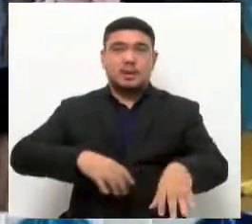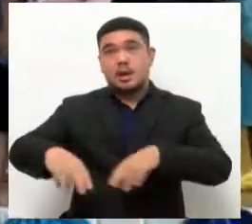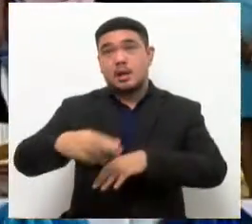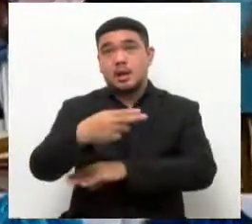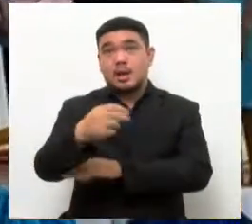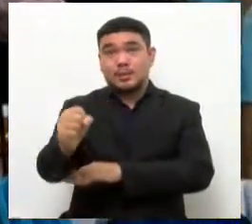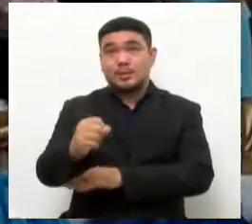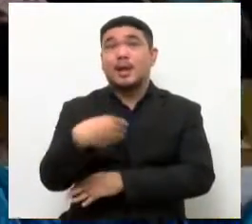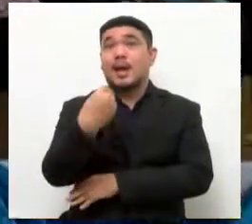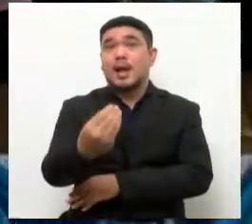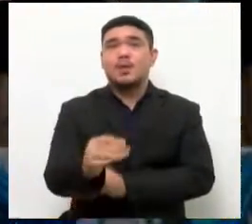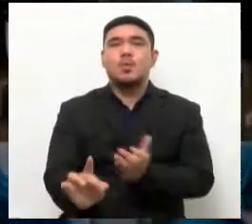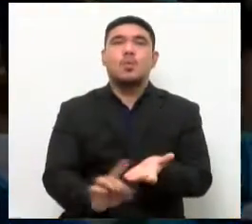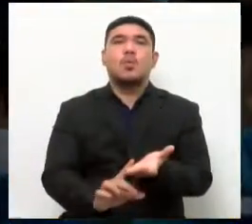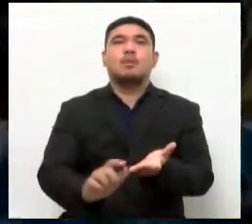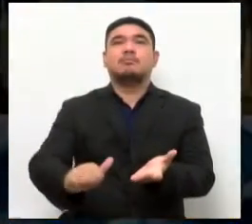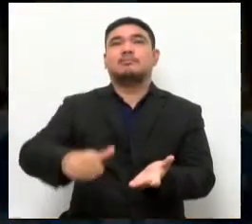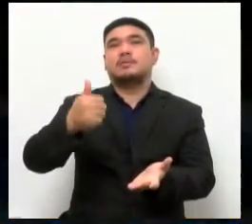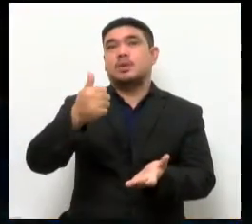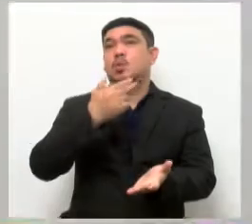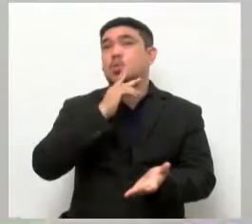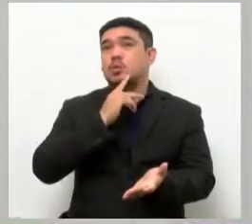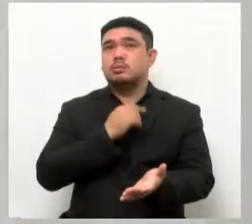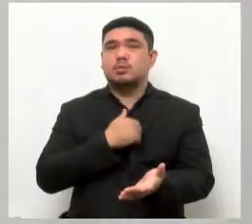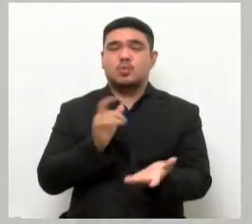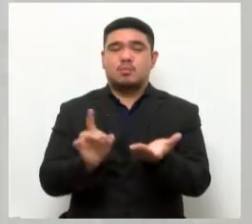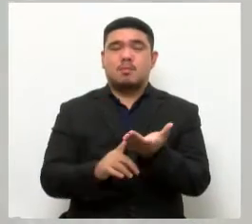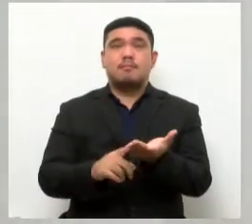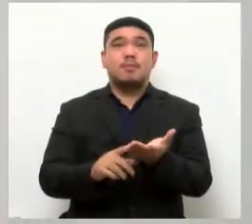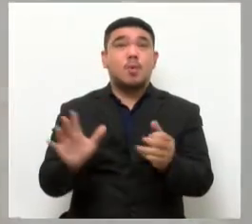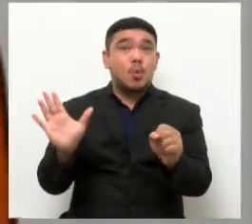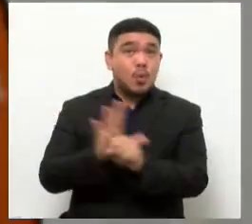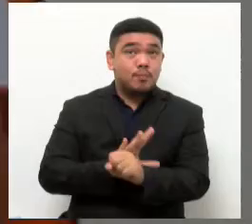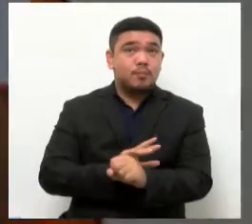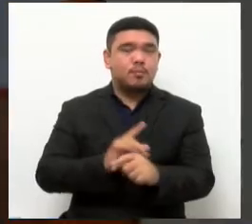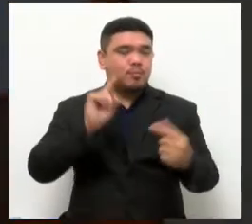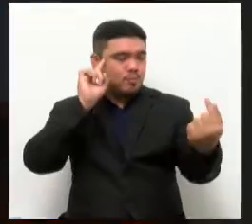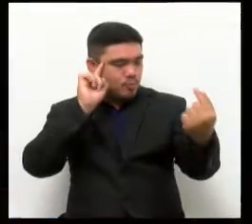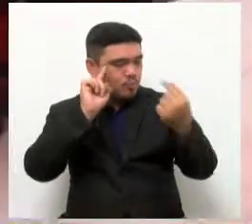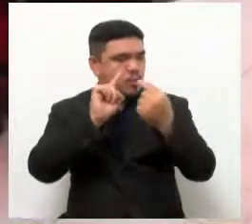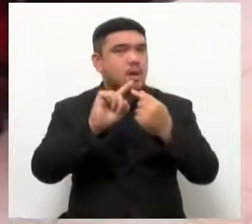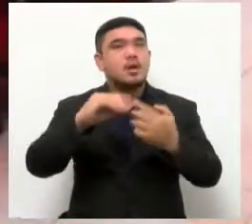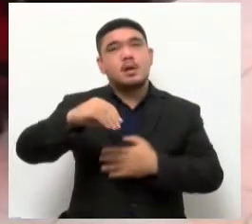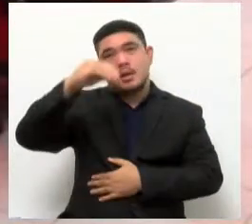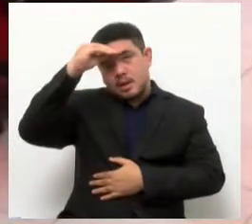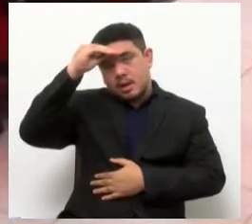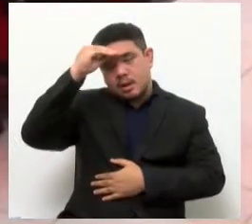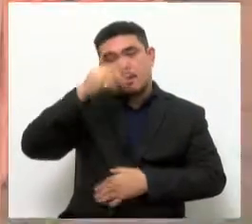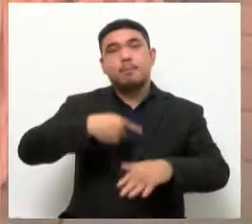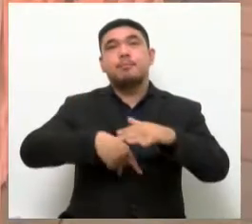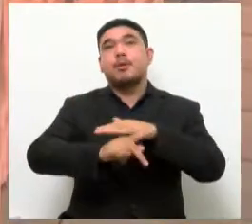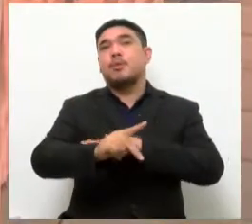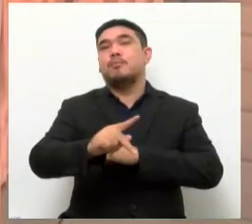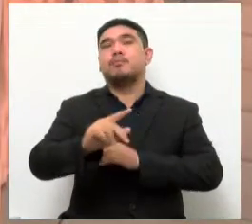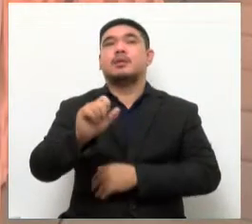าให้เกิดประสิทธิภาพและประสิทธิผลสูงสุดภายใต้วิสัยทัศน์สำนักงานเขตพื้นที่การศึกษาประถมศึกษ